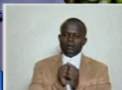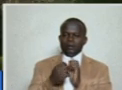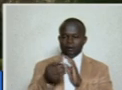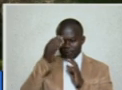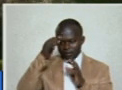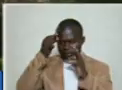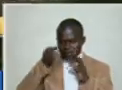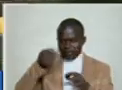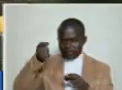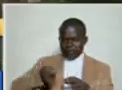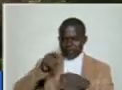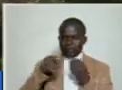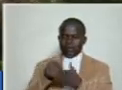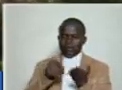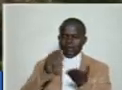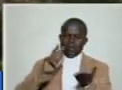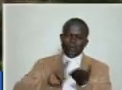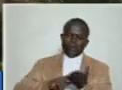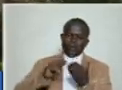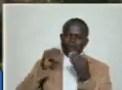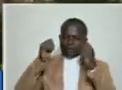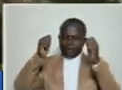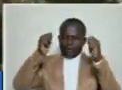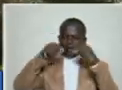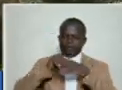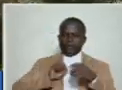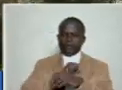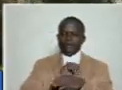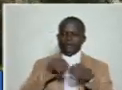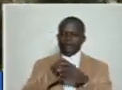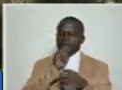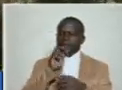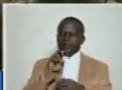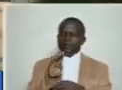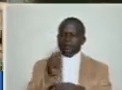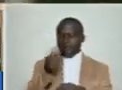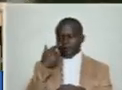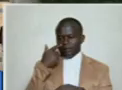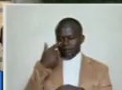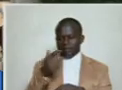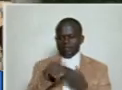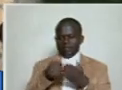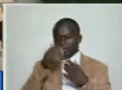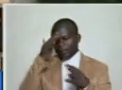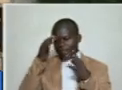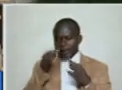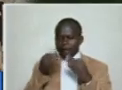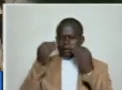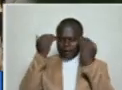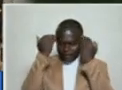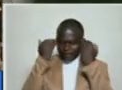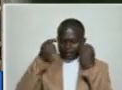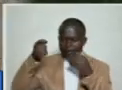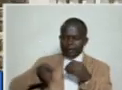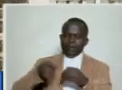rwaciwe n'urukiko rw'Ikirenga rurebana no kwemeza abakandida ku myanya y'abasenateri, umunyamakuru wa RBA yabonye ihamya ko icyemezo cy'urukiko gishingiye ku